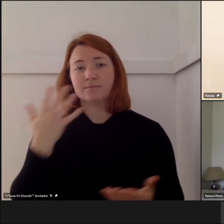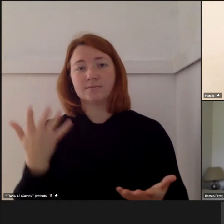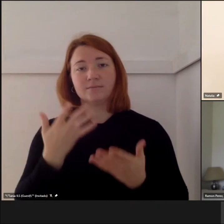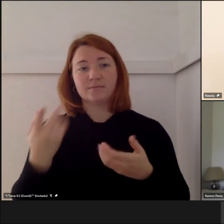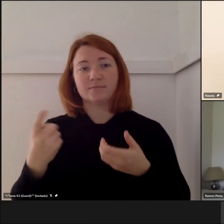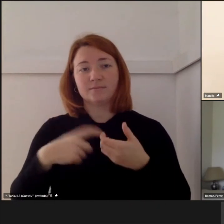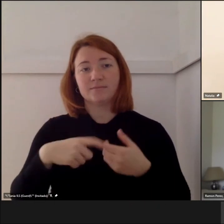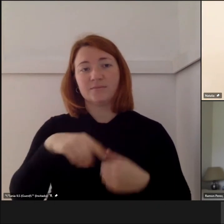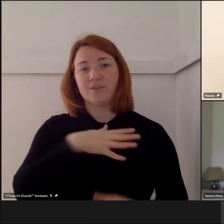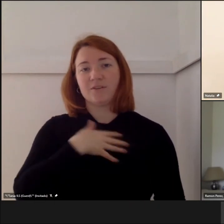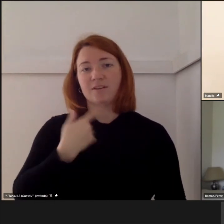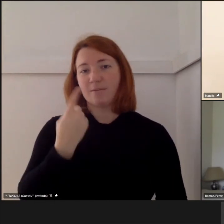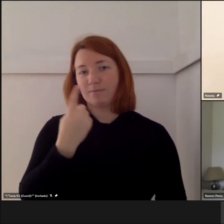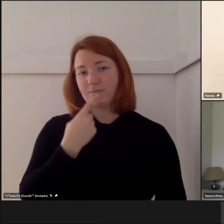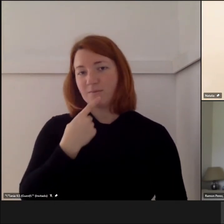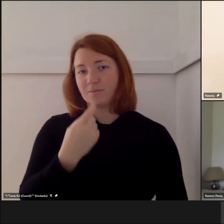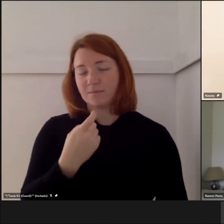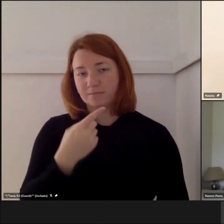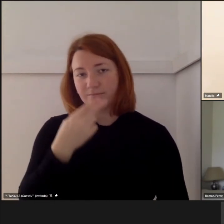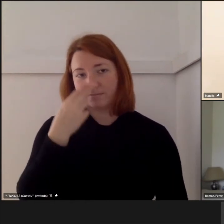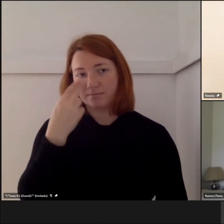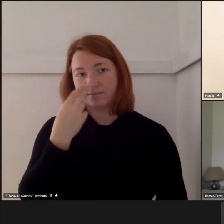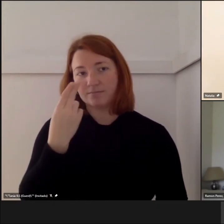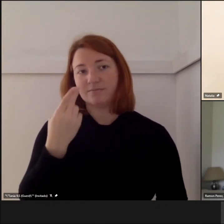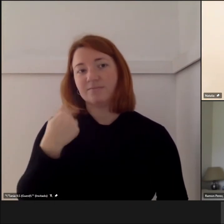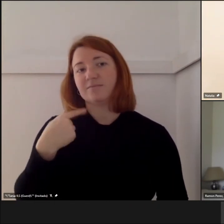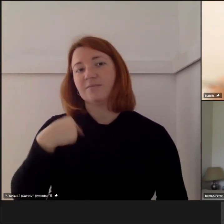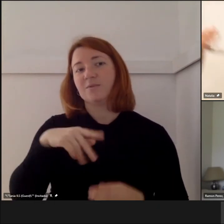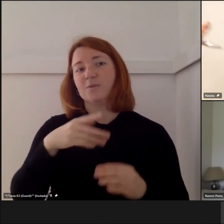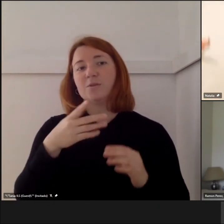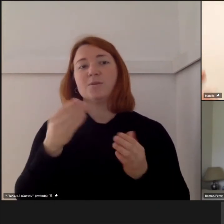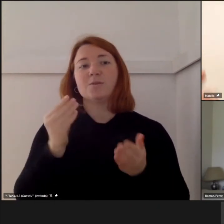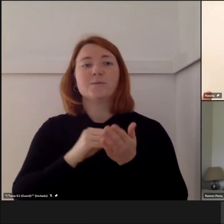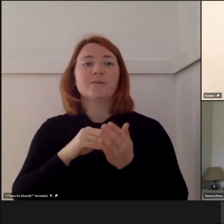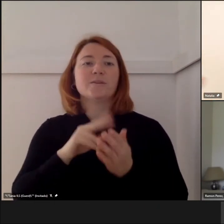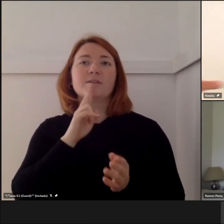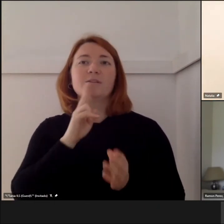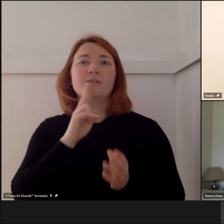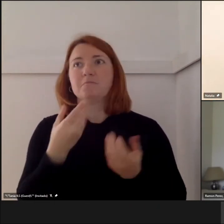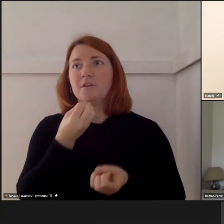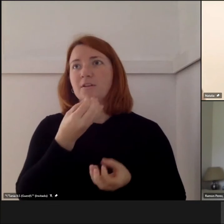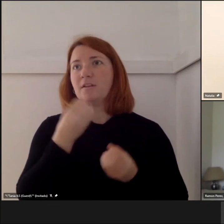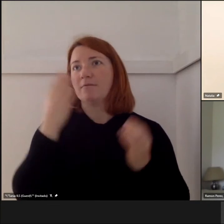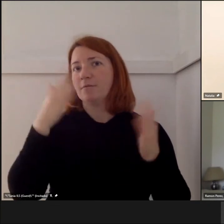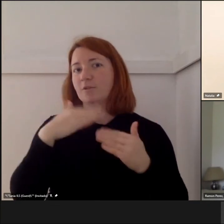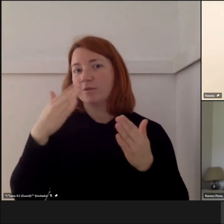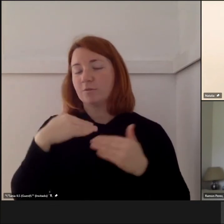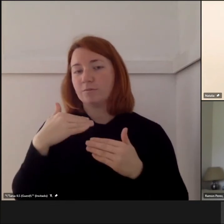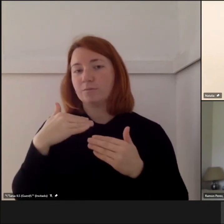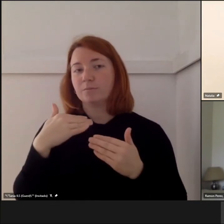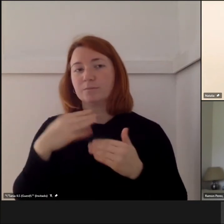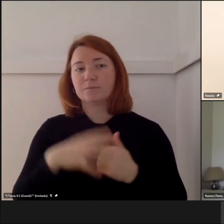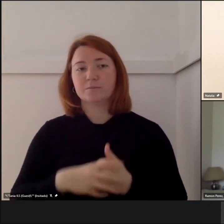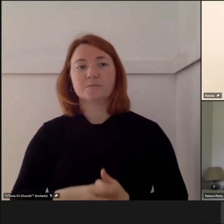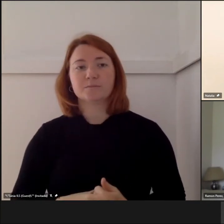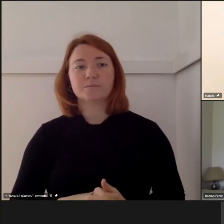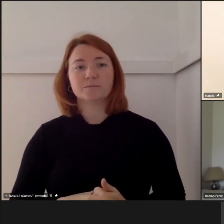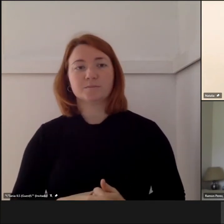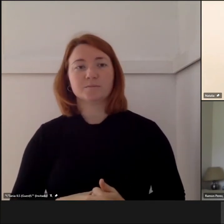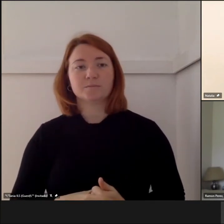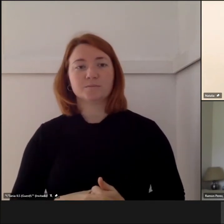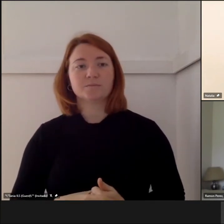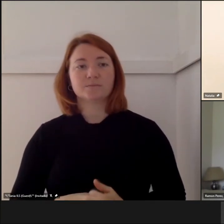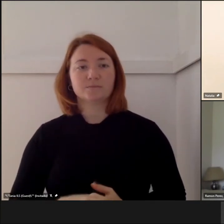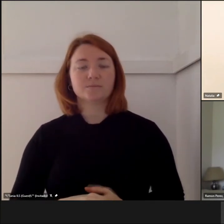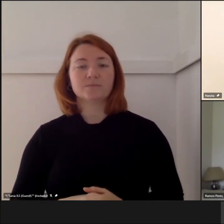semblat superinteressant, no? I sempre parlem de que no tenim dades. Llavors, clar, aquesta mostra de dades de diferents àmbits ho trobo molt, molt important a l'hora